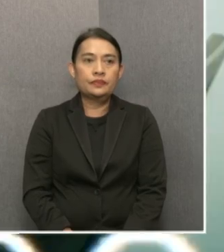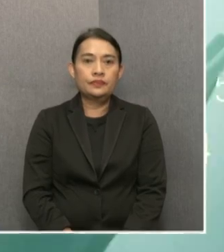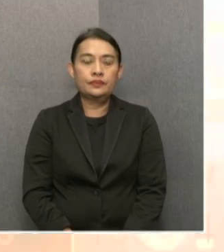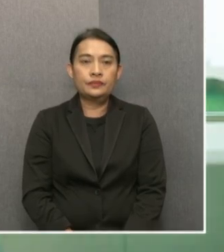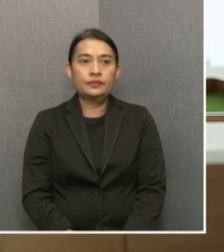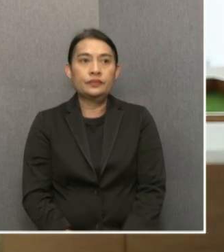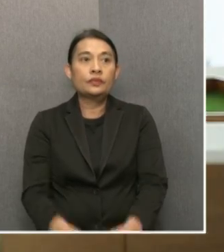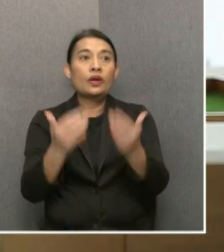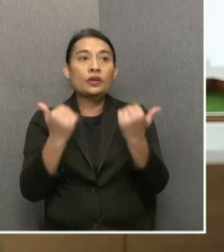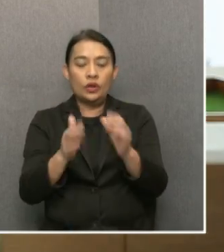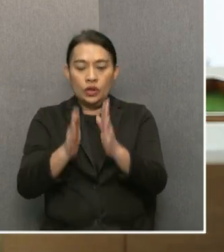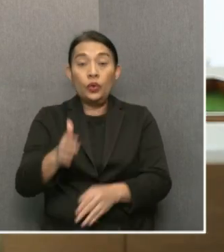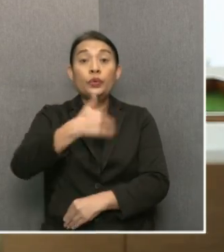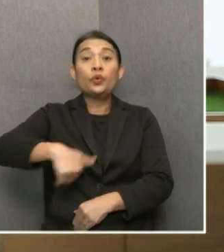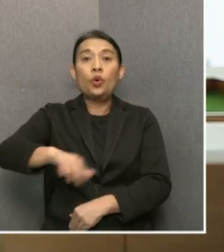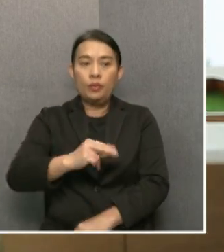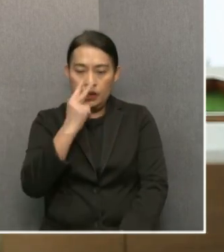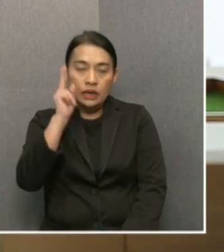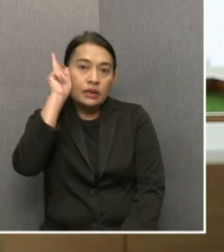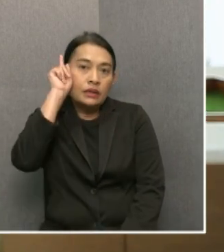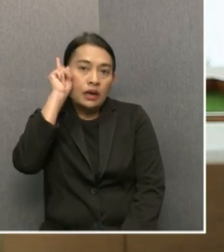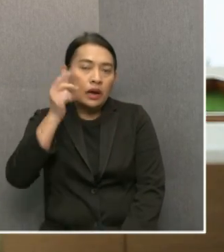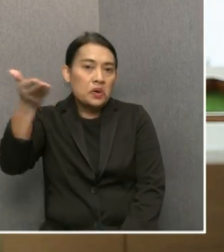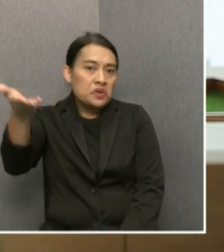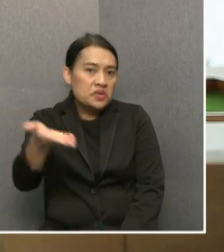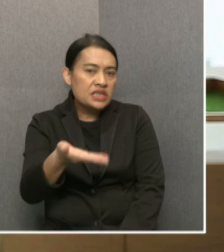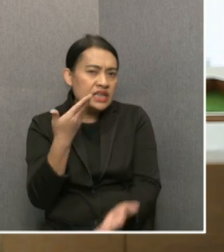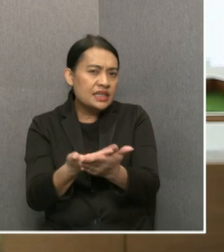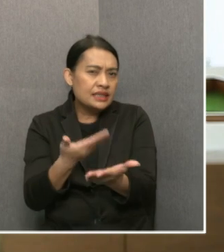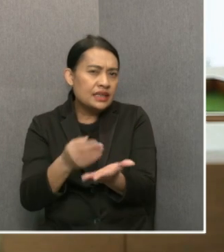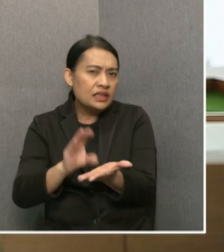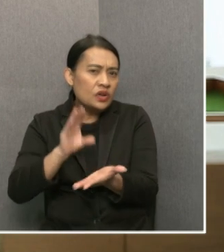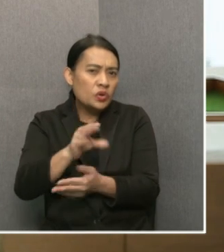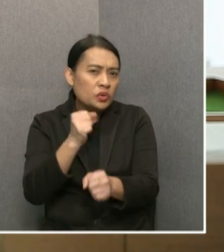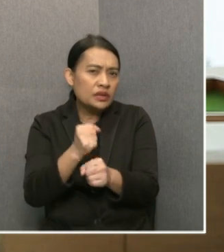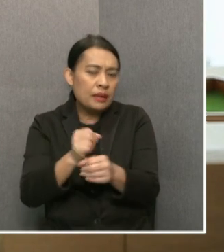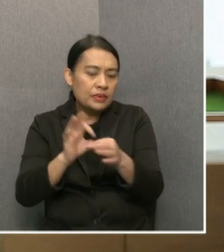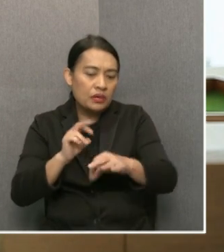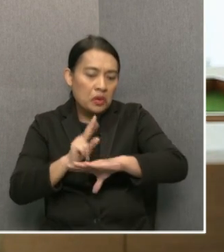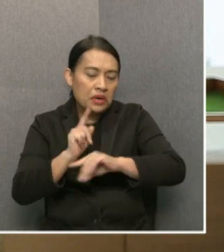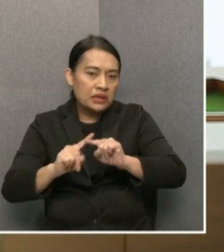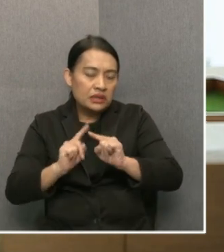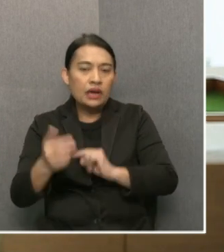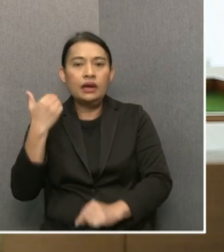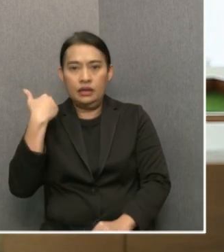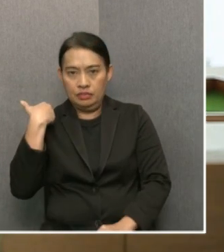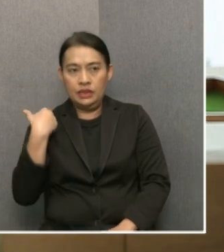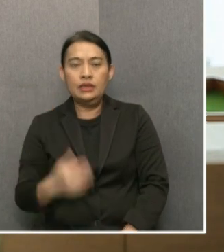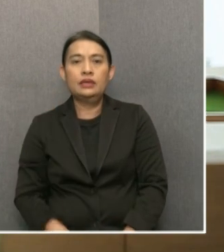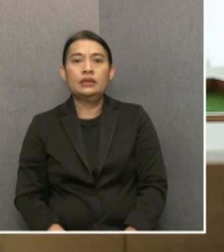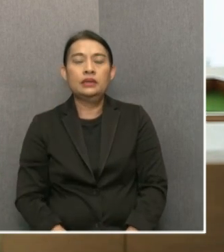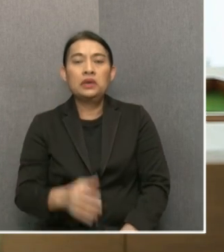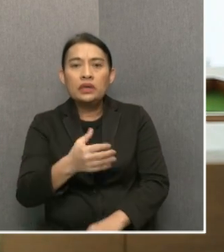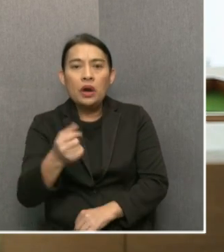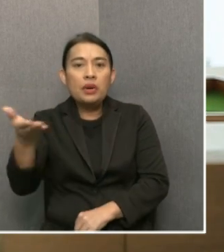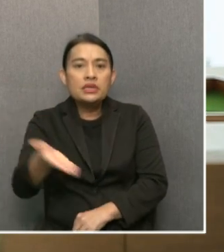ช่วงนี้หลายคนนะคะก็จะเห็นข่าวการเชิญชวนลงทุนผ่านทางออนไลน์กันบ่อยๆค่ะซึ่งหนึ่งในหน่วยงานนะคะที่ถูกนำไปใช้ในการ